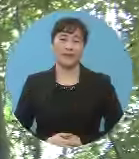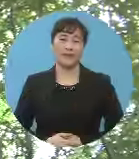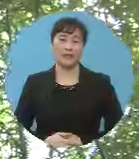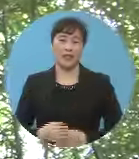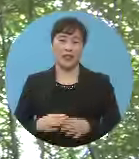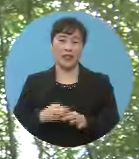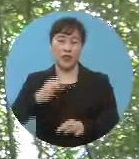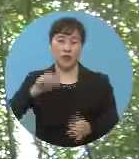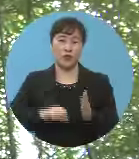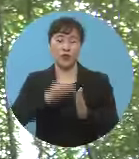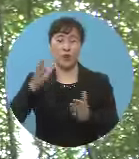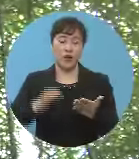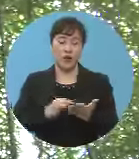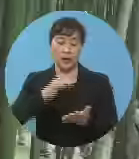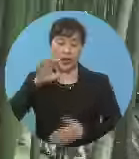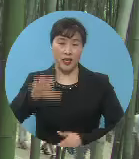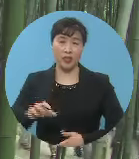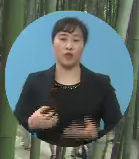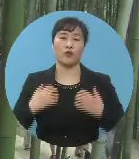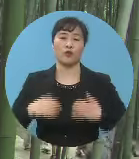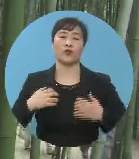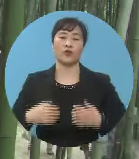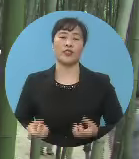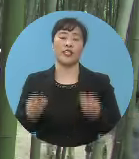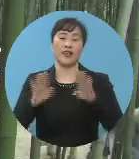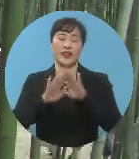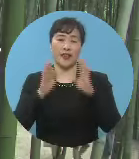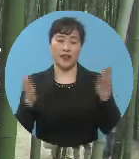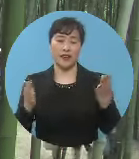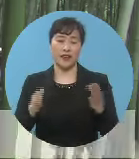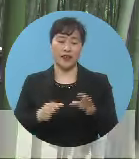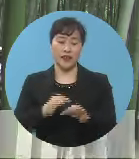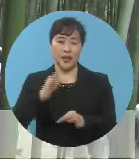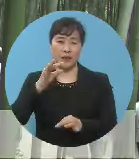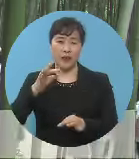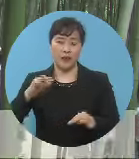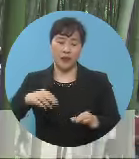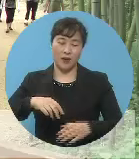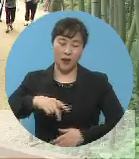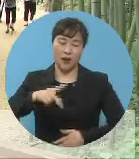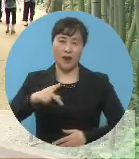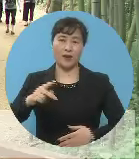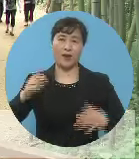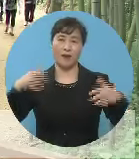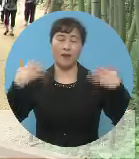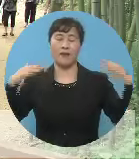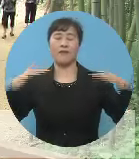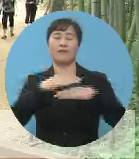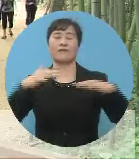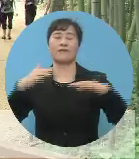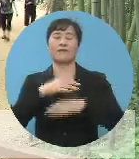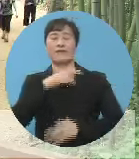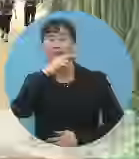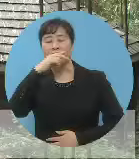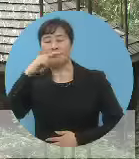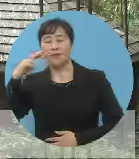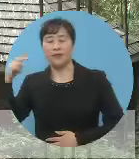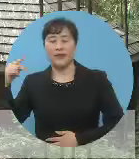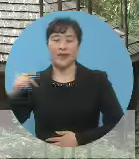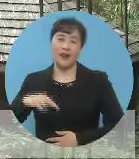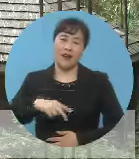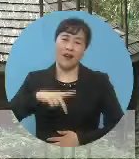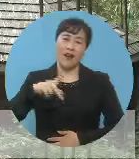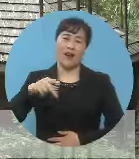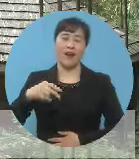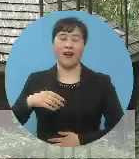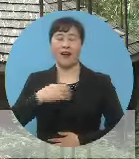죽향의 고장 담양에서는 대나무 축제가 열립니다. 대나무 사이로 불어오는 상쾌한 바람을 맞으며 대숲을 걷는 여유를 즐겨볼